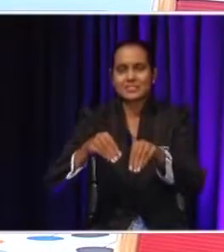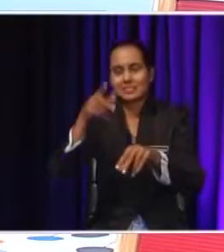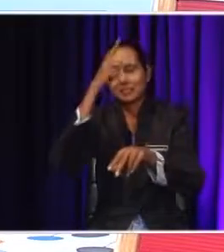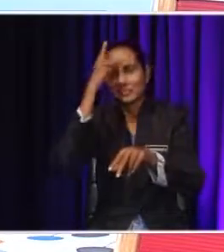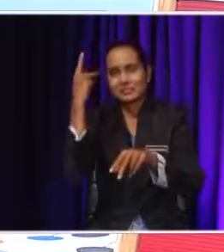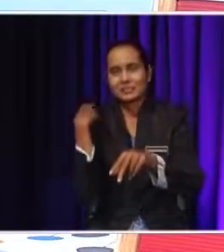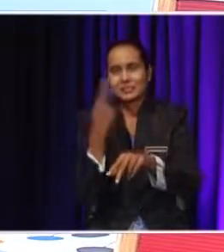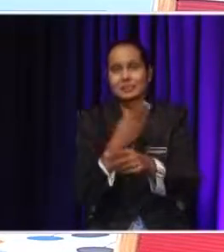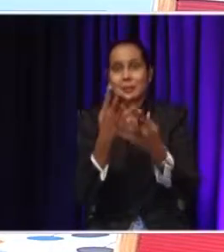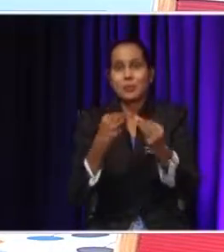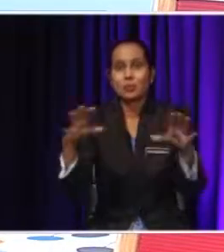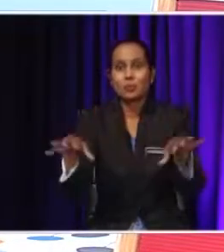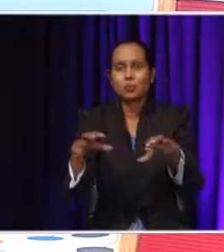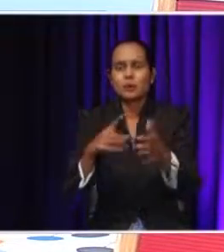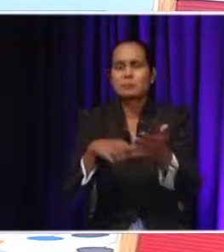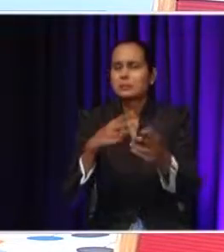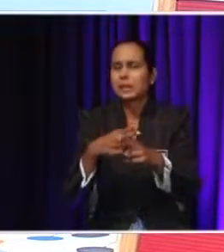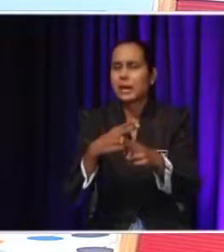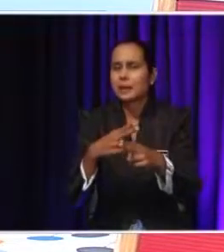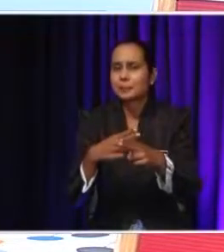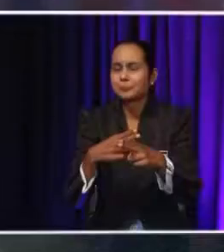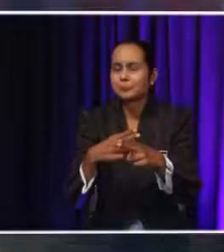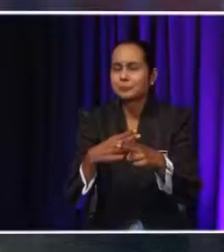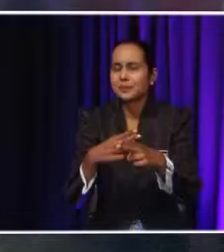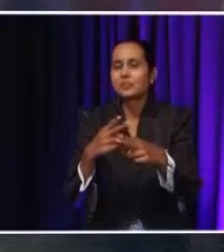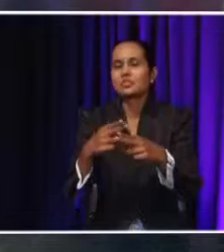kita tidak membuat apa namanya ya